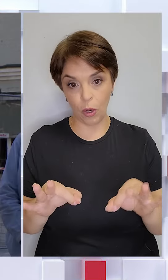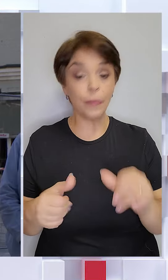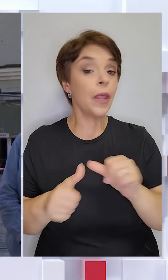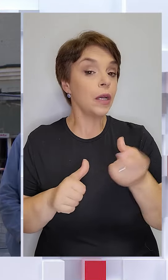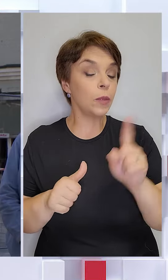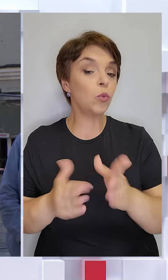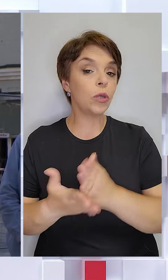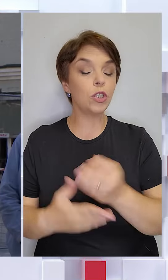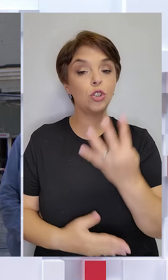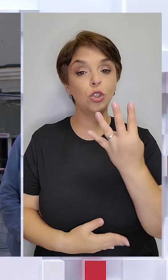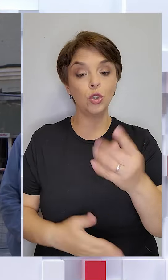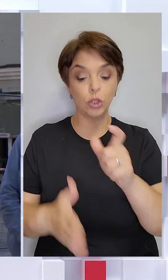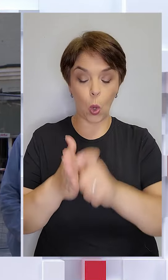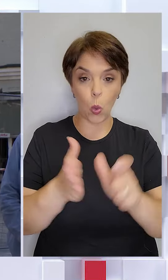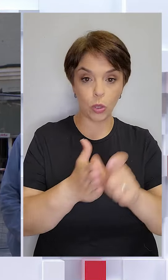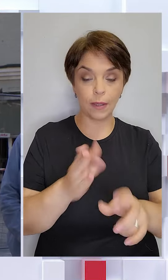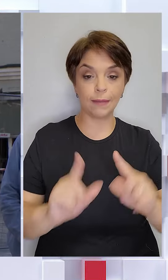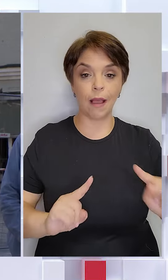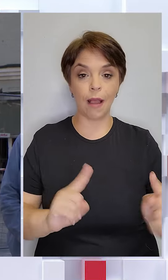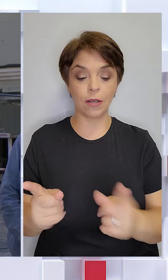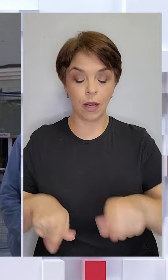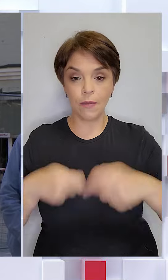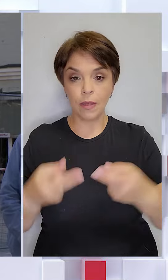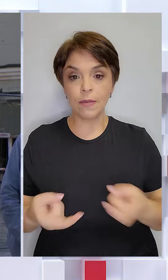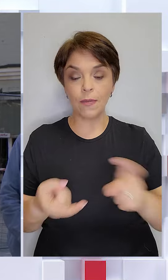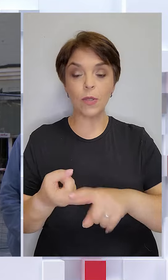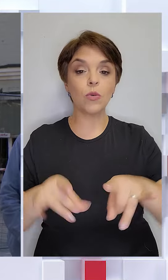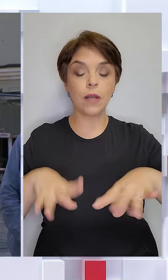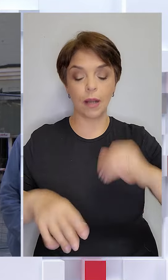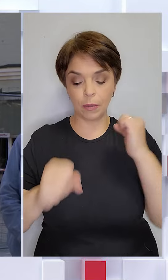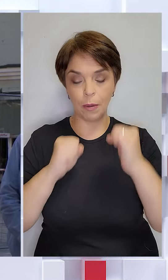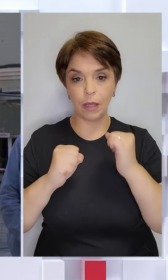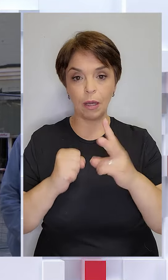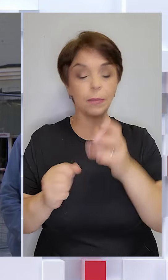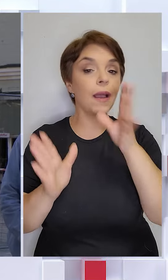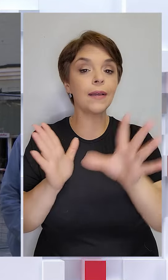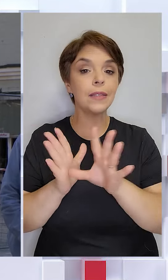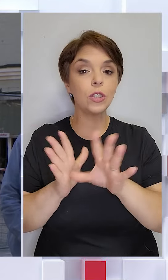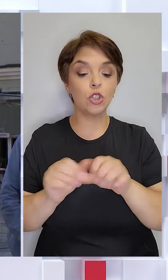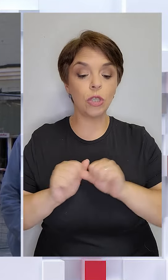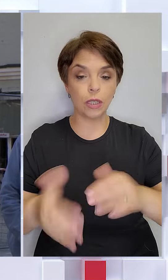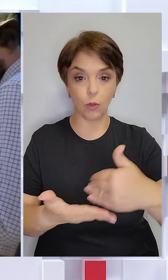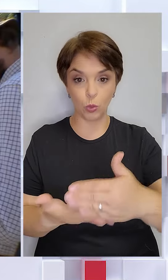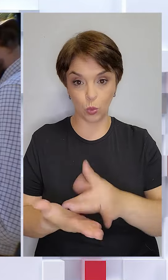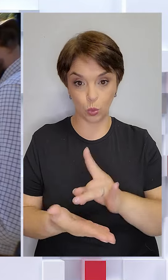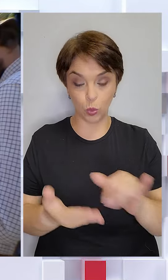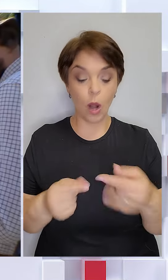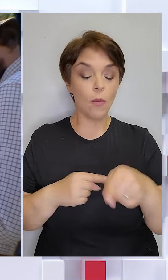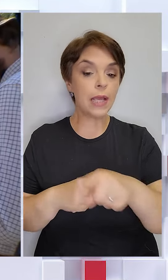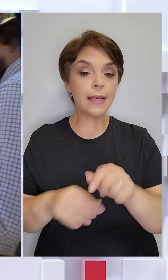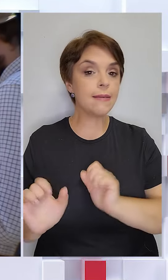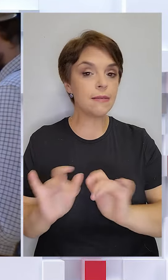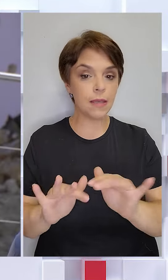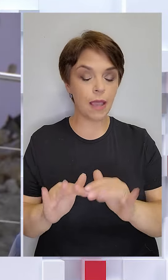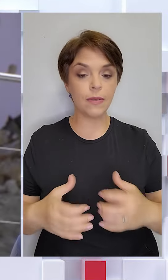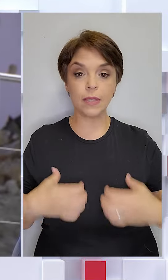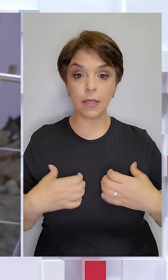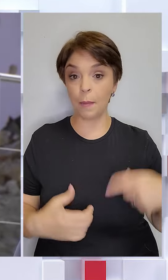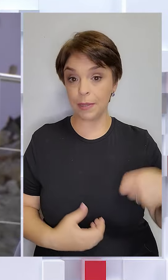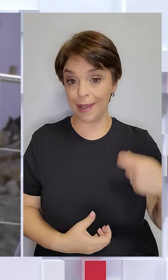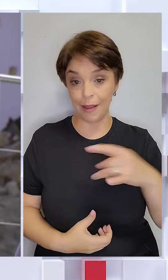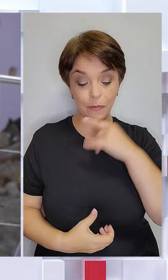Крім того, є ще 4 ордери на арешти, видані у зв'язку з ракетними атаками на енергетичну інфраструктуру. Про їхню дієвість і страх